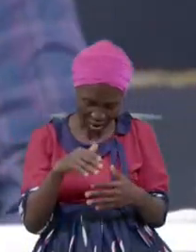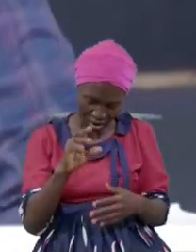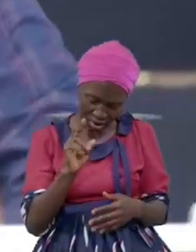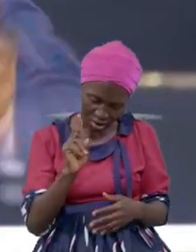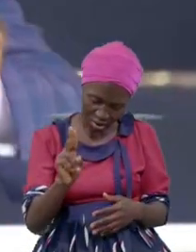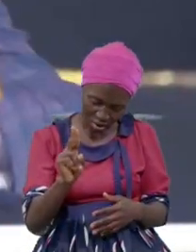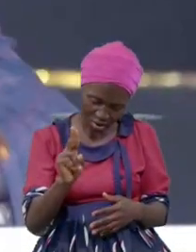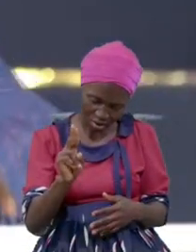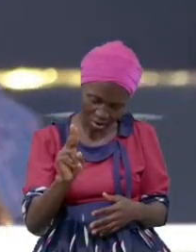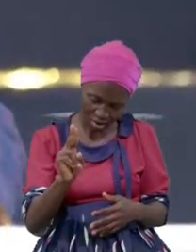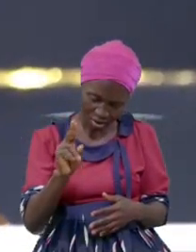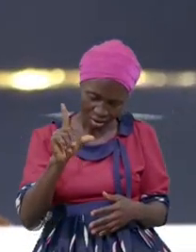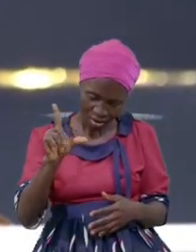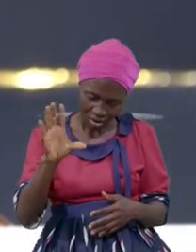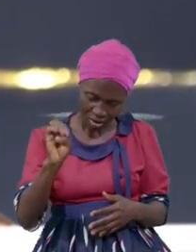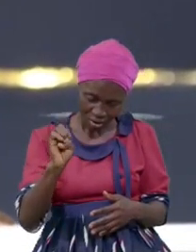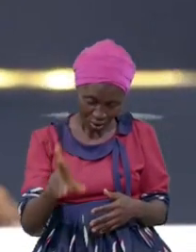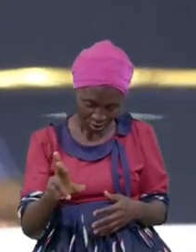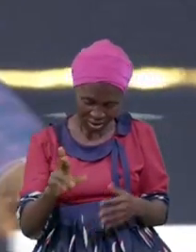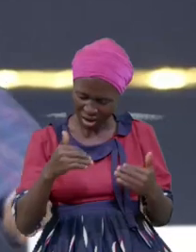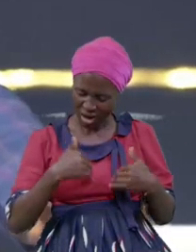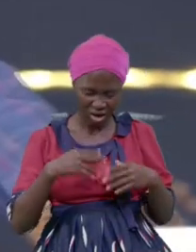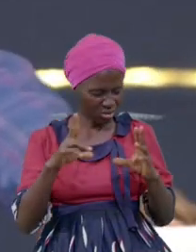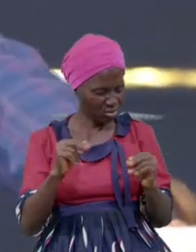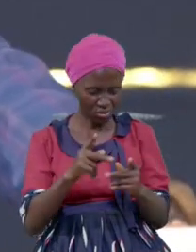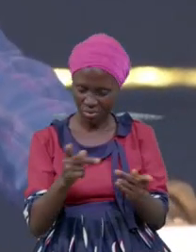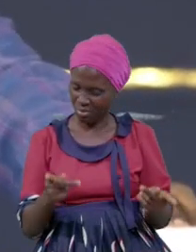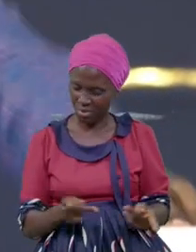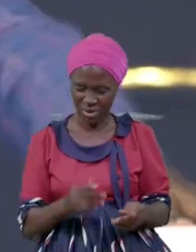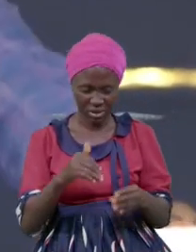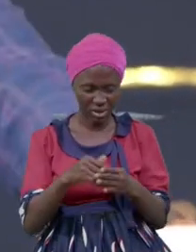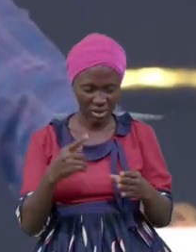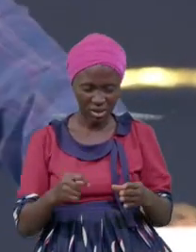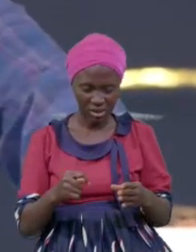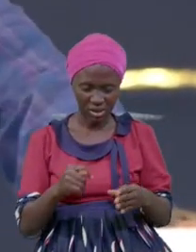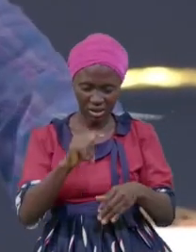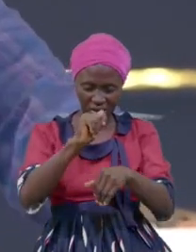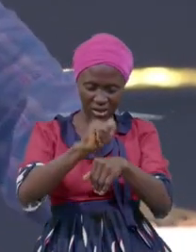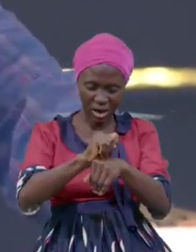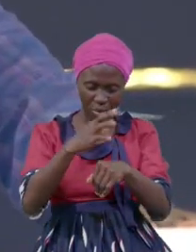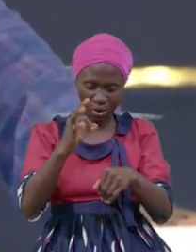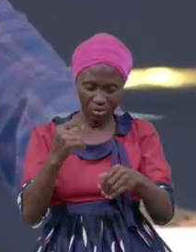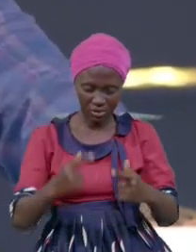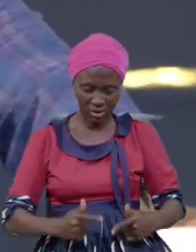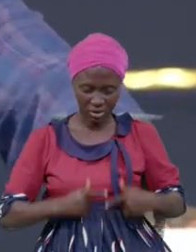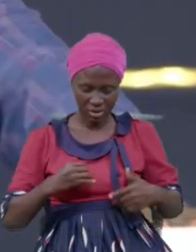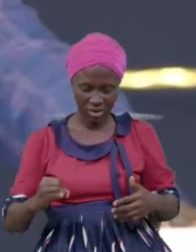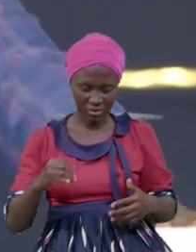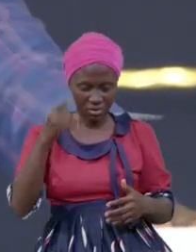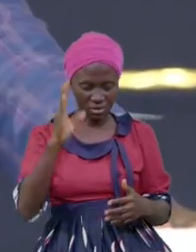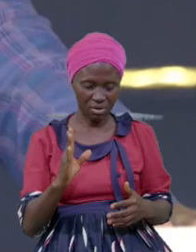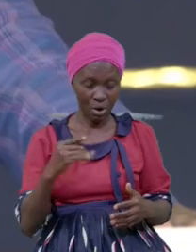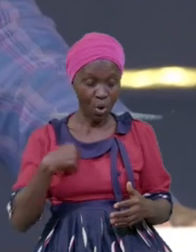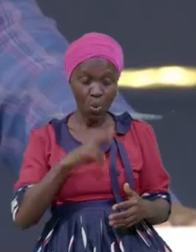Ulcère, tu n'as plus de place dans le temple du Dieu vivant. Et vous êtes le temple du